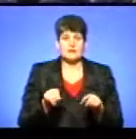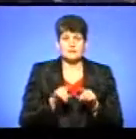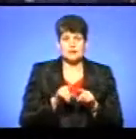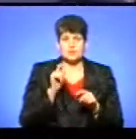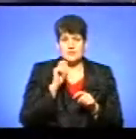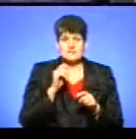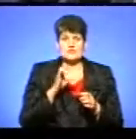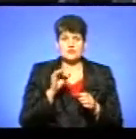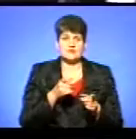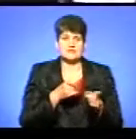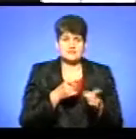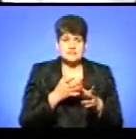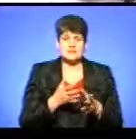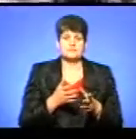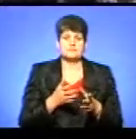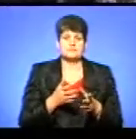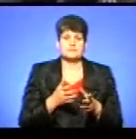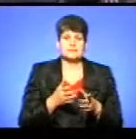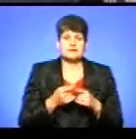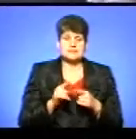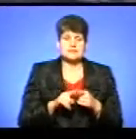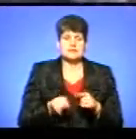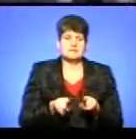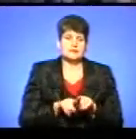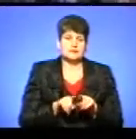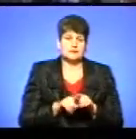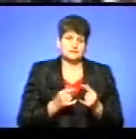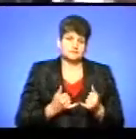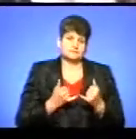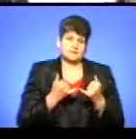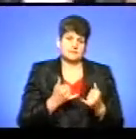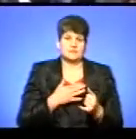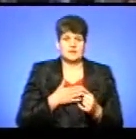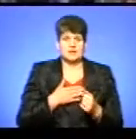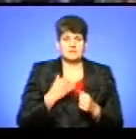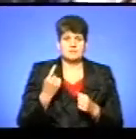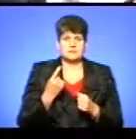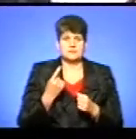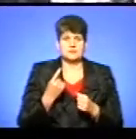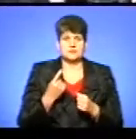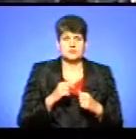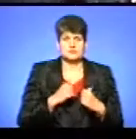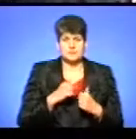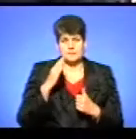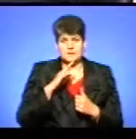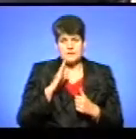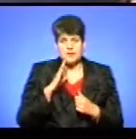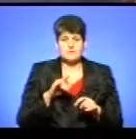українським січовим стрільцям пам'ятник. Оце така, знаєте, данина нашим, в першу чергу, батькам. Ну і одночасно